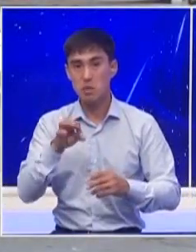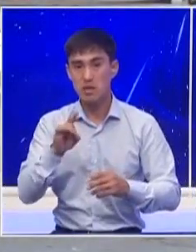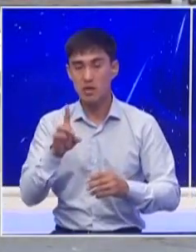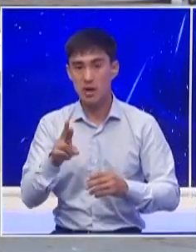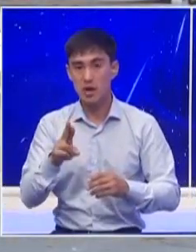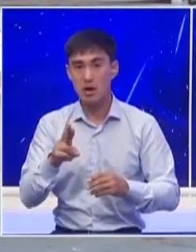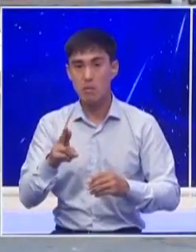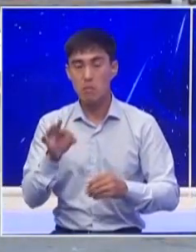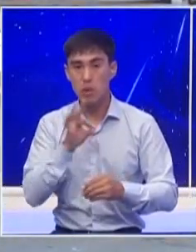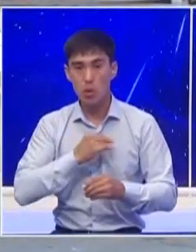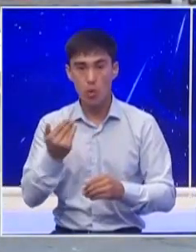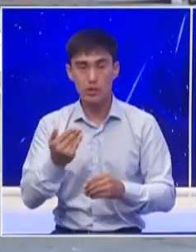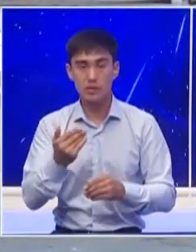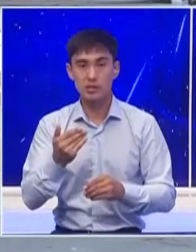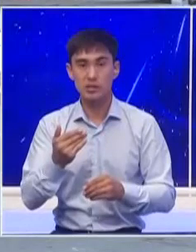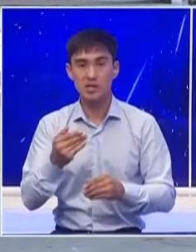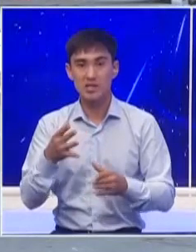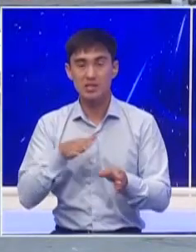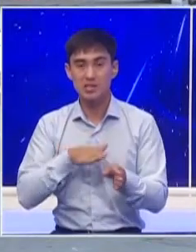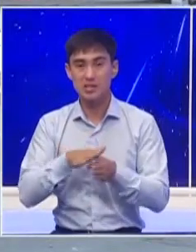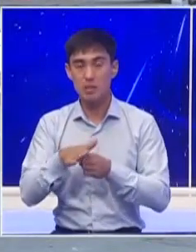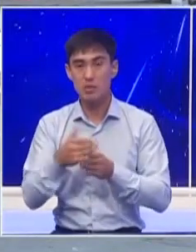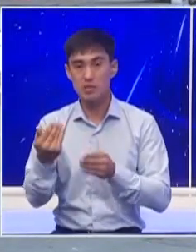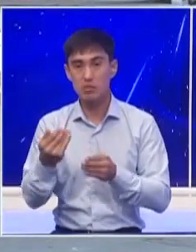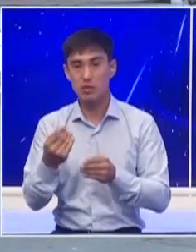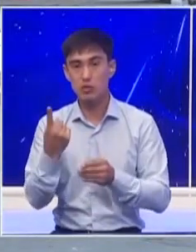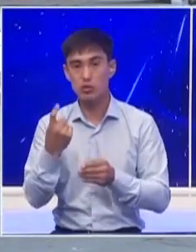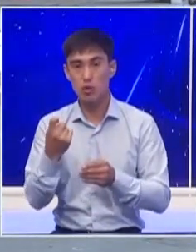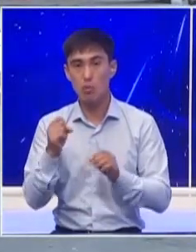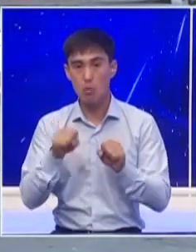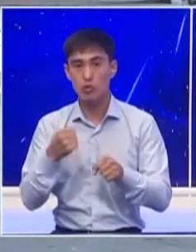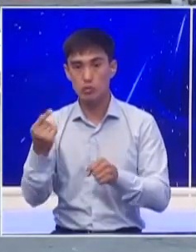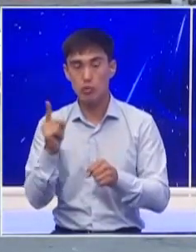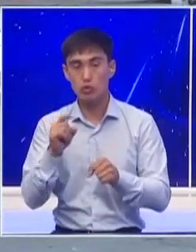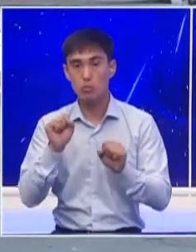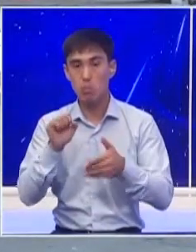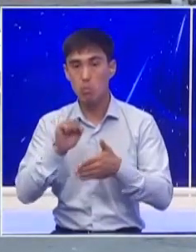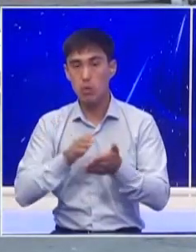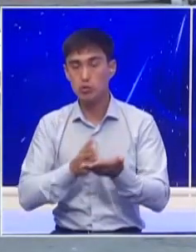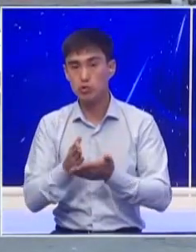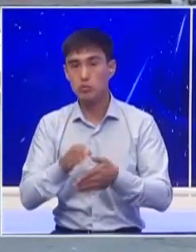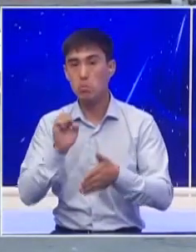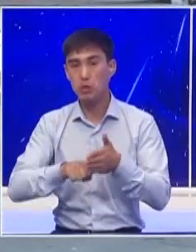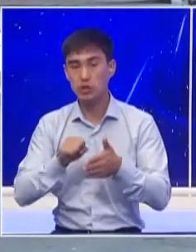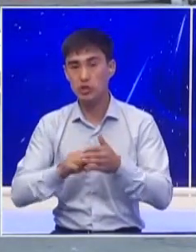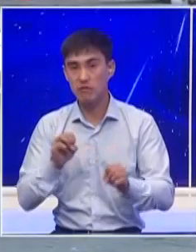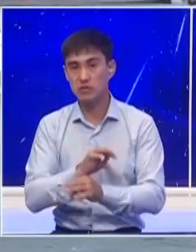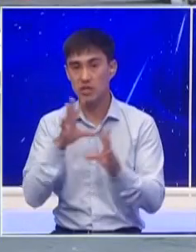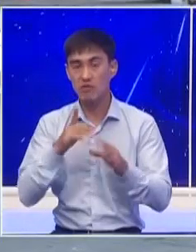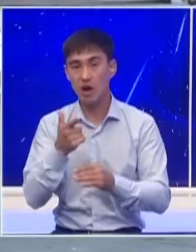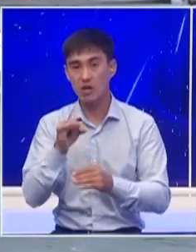газовых пропановых баллонов, а также степень их заполнения, что может послужить причиной взрыва газового баллона в